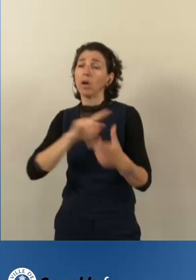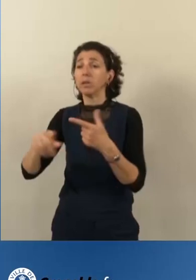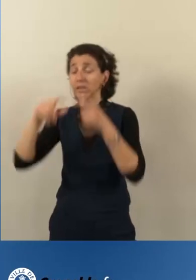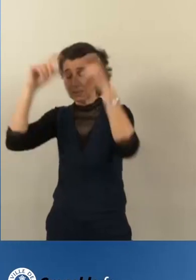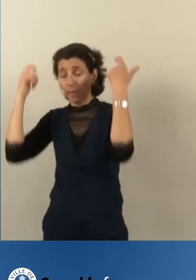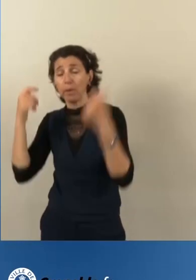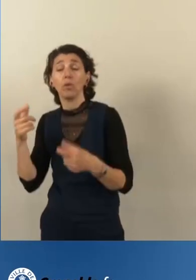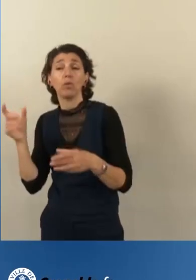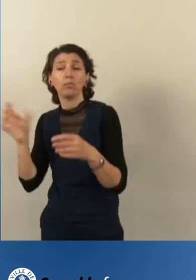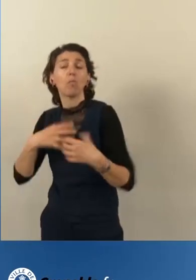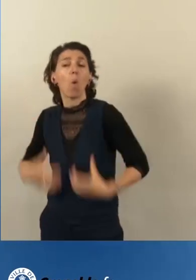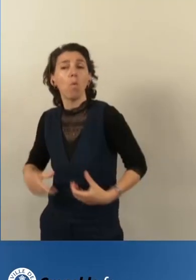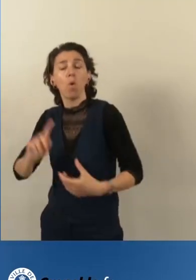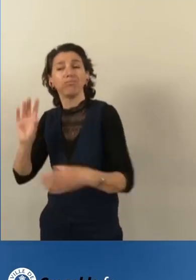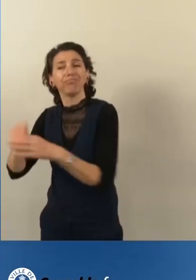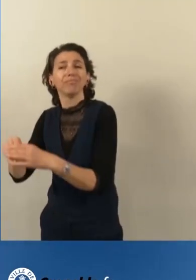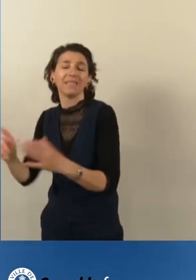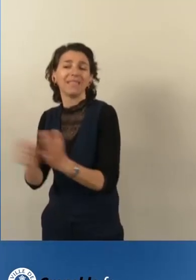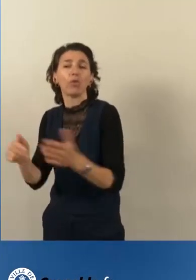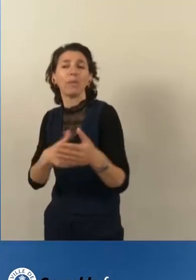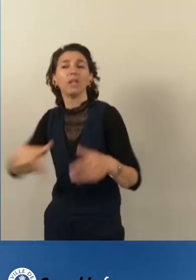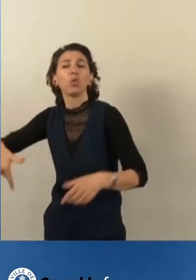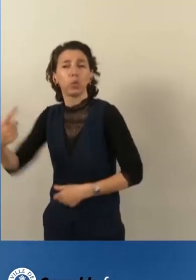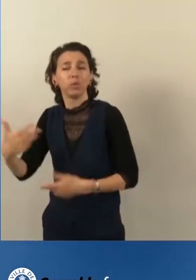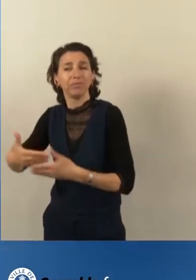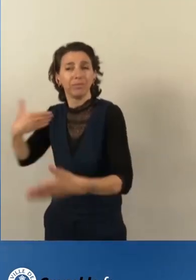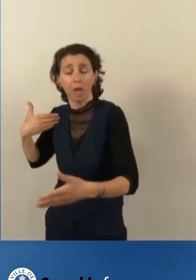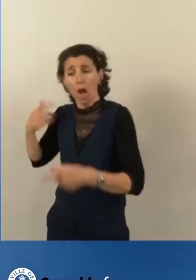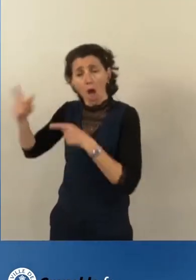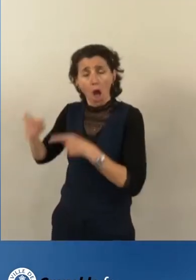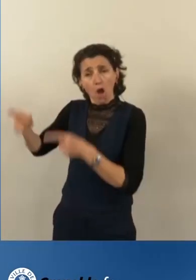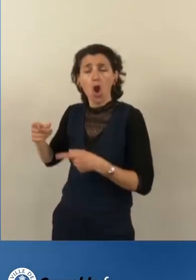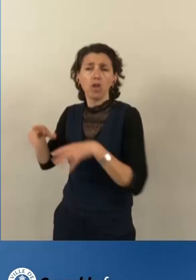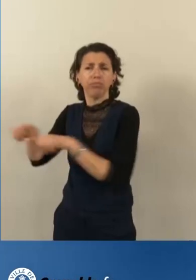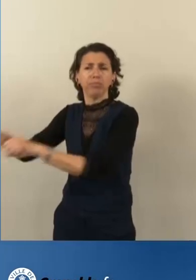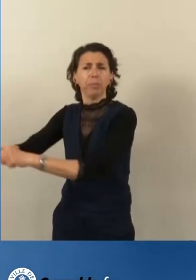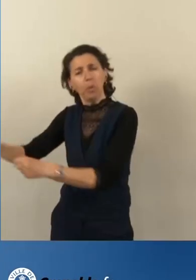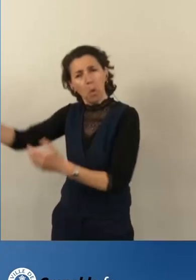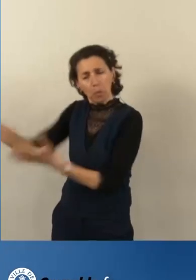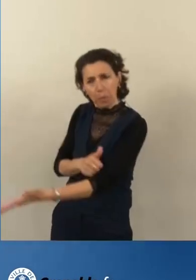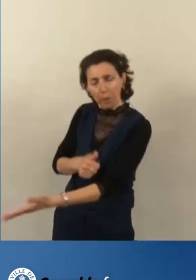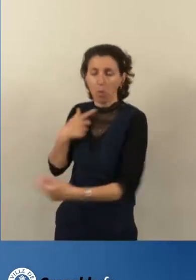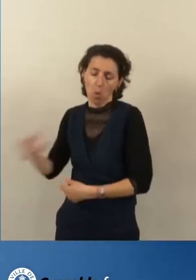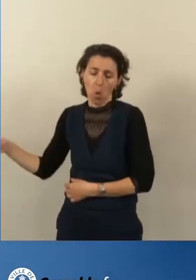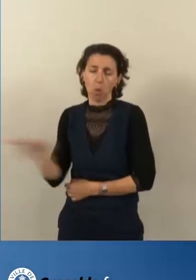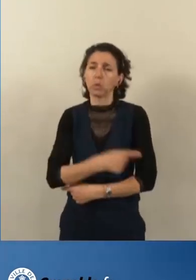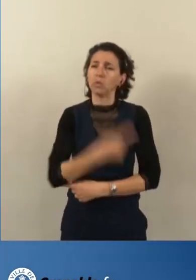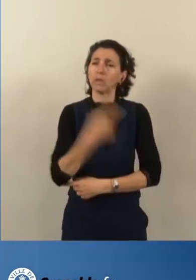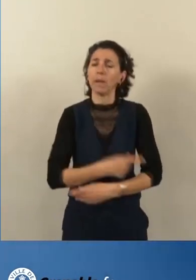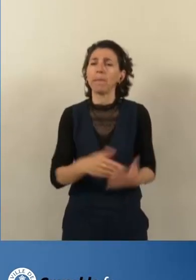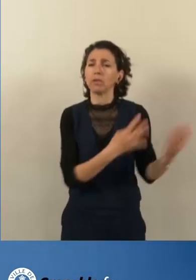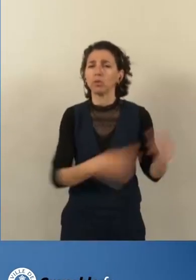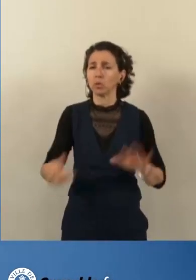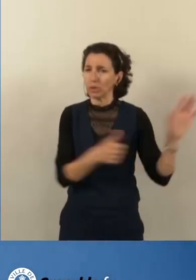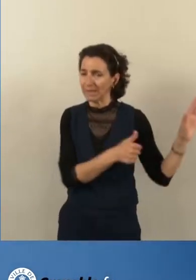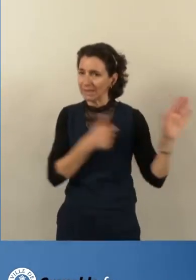2012 elle condam avait également le développement des colonies et appelle au retour aux frontières des 1967 de fait le dépassement